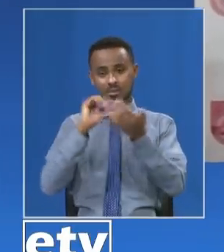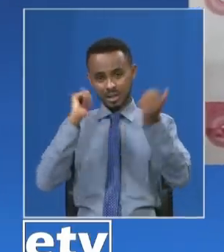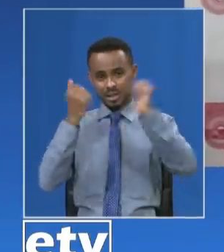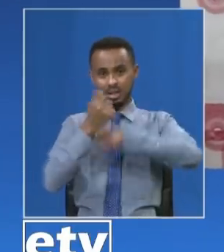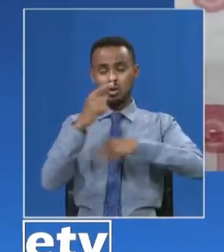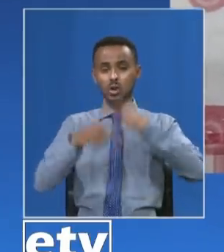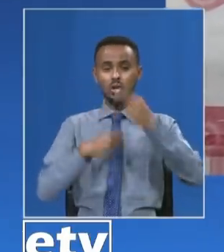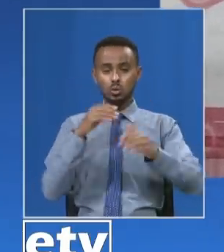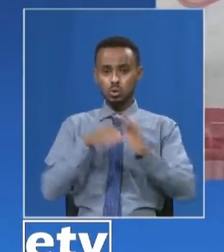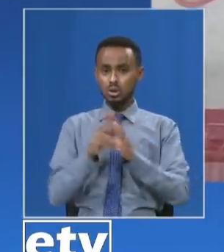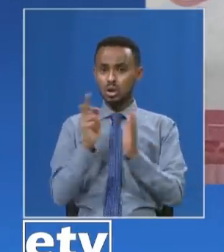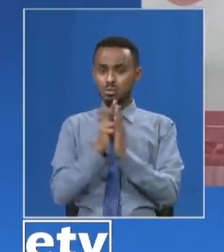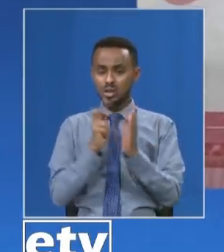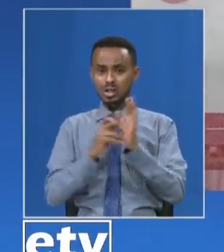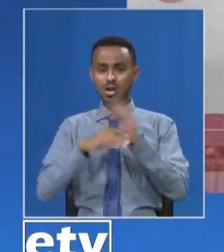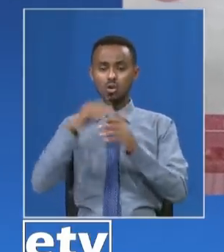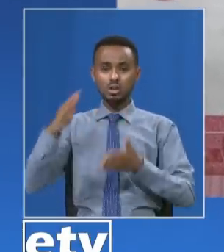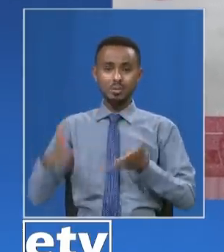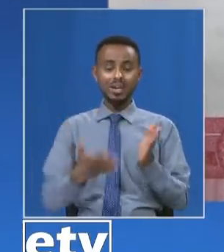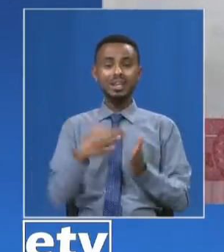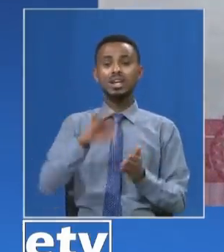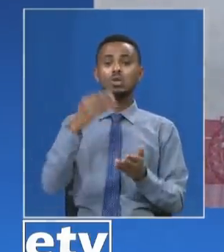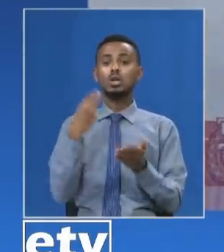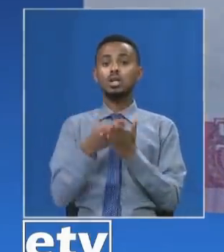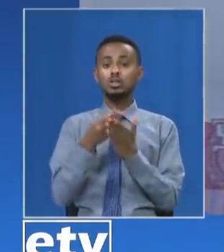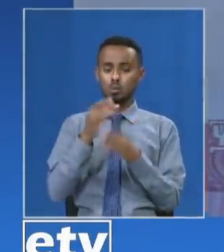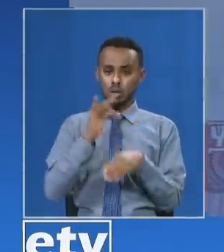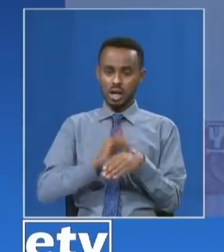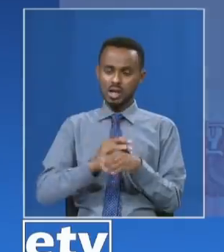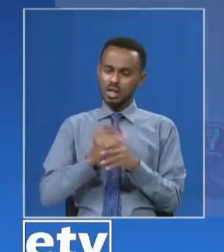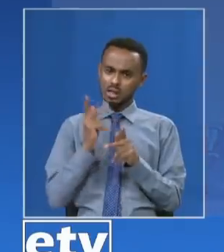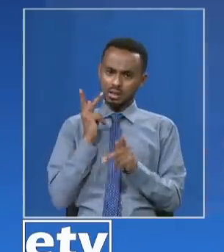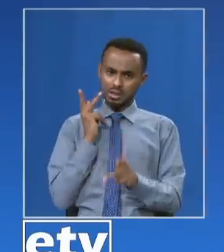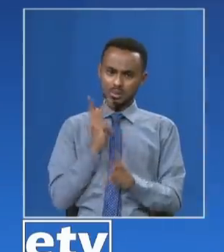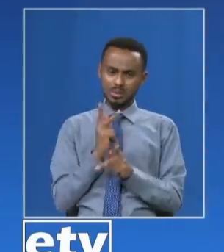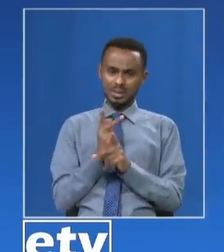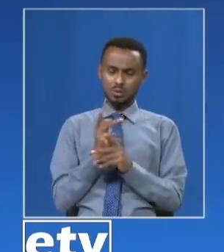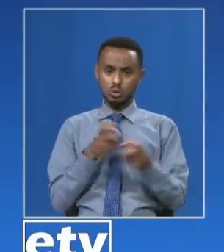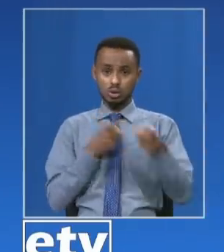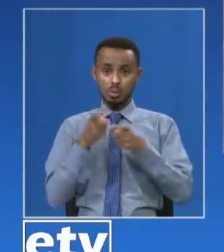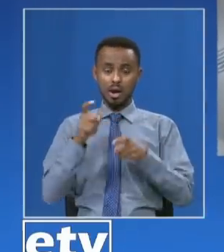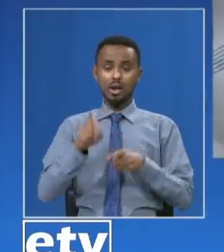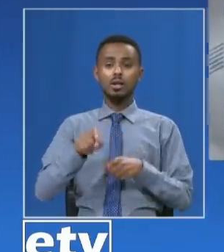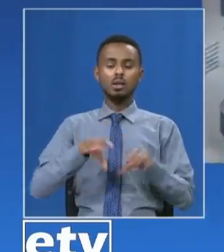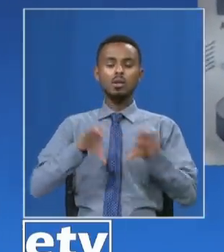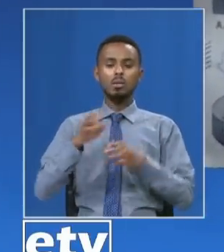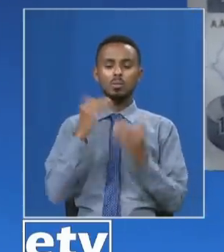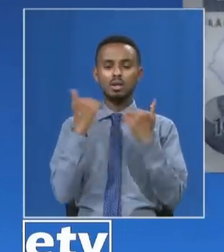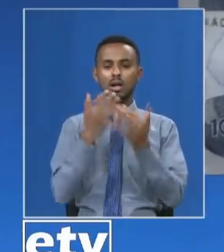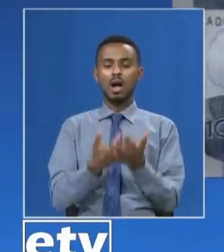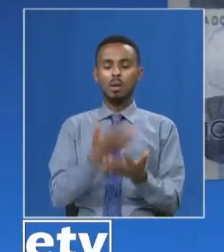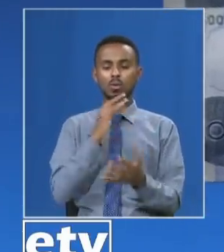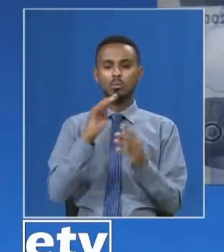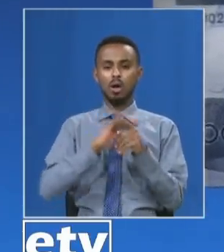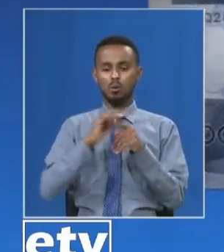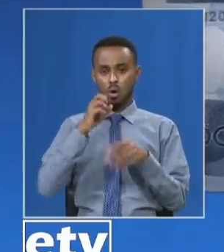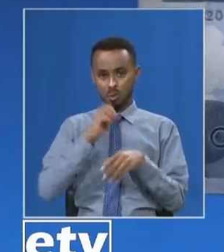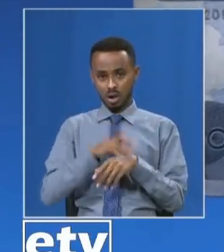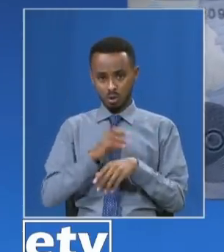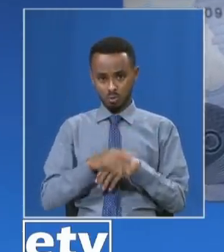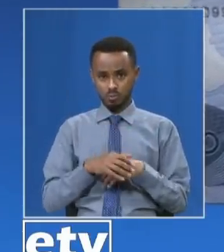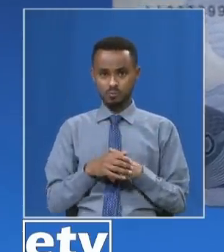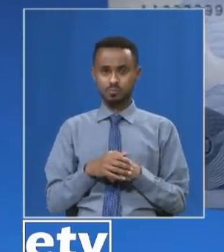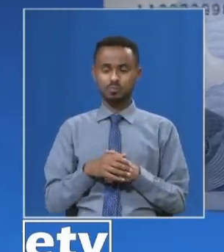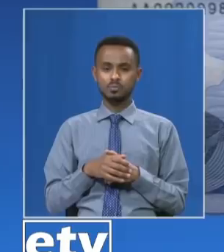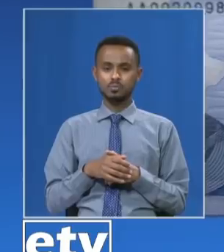ቅየራ ሂደት ውስጥ በህገ ወጥ መንገድ የተገኙ ገንዘቦች ላይ ጥብቅ ቁጥጥር ማድረግ እንደሚገባም የምጣኔ ሀብት ባለሙያው መክረዋል።